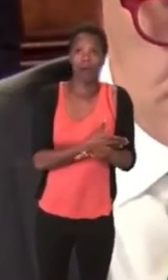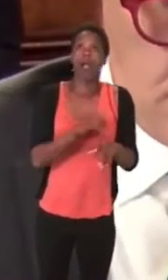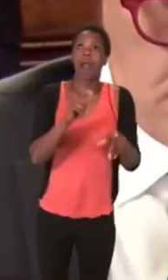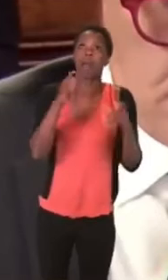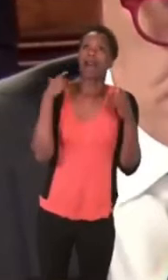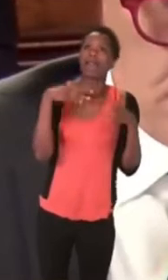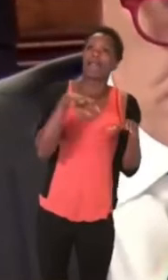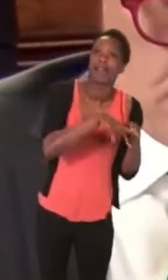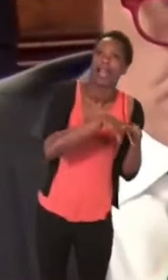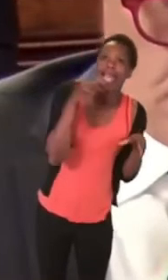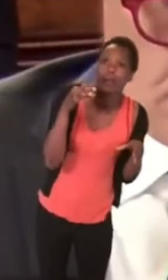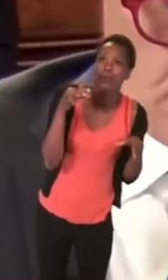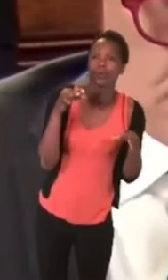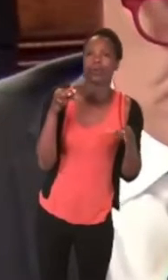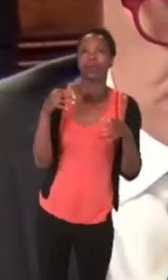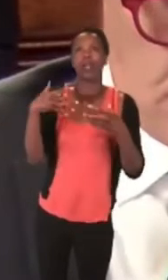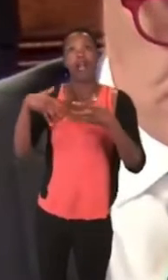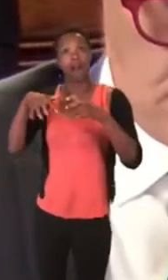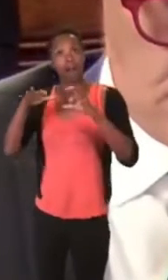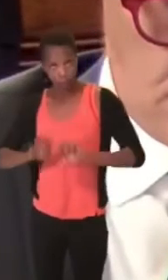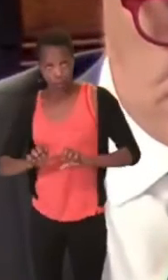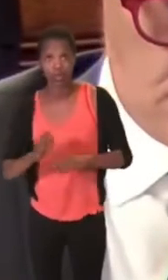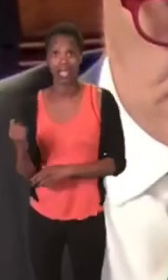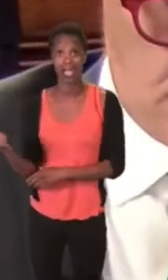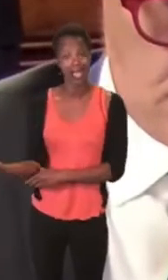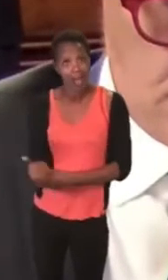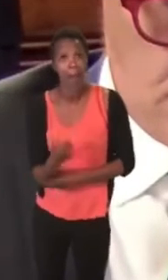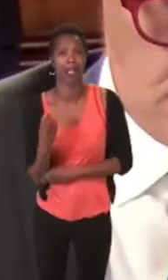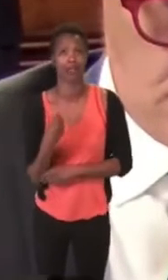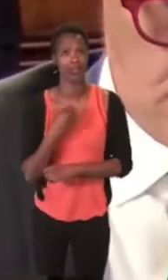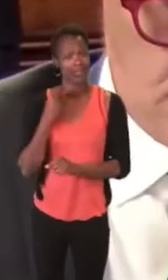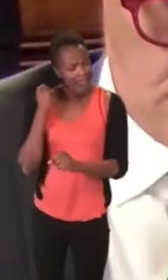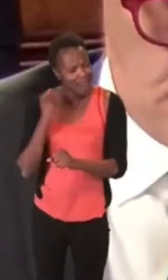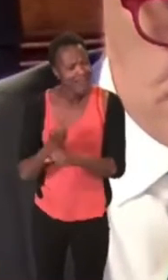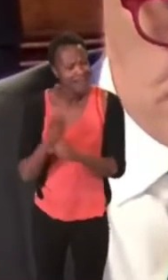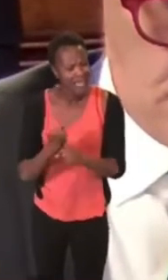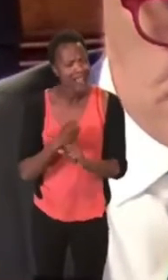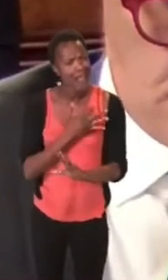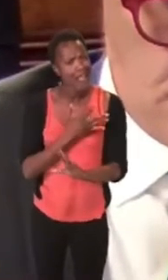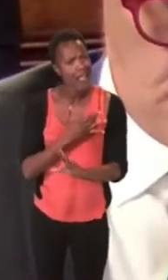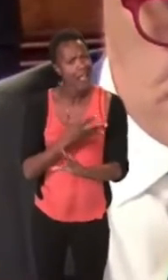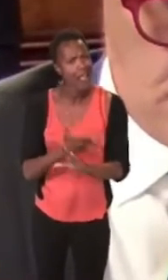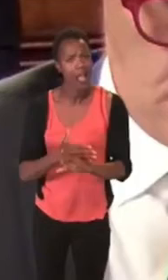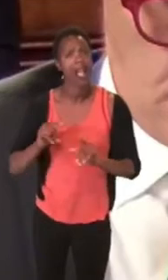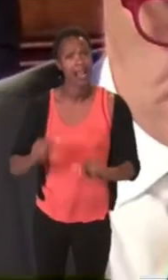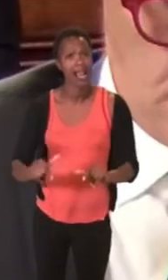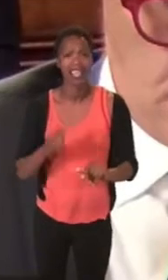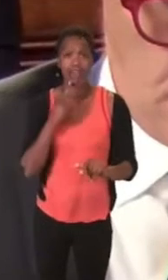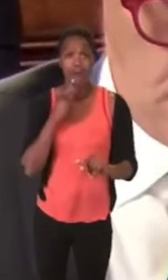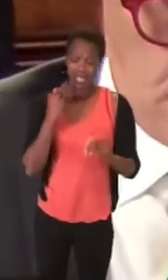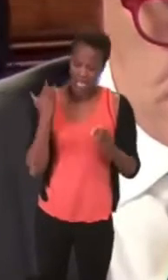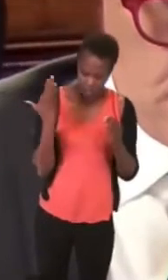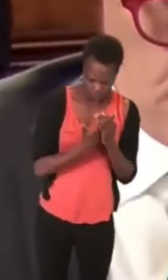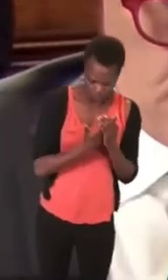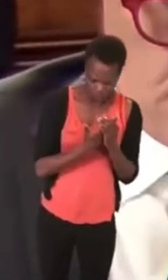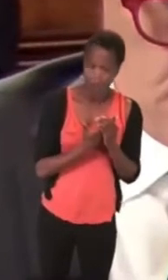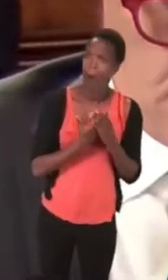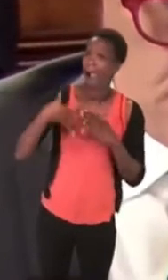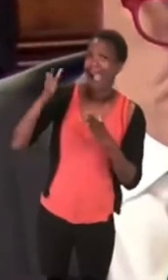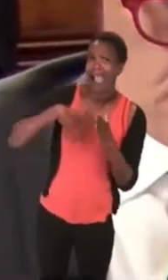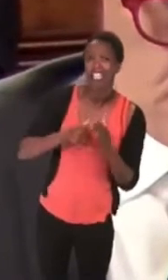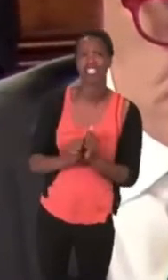mais aussi l'ensemble des partenaires qui avaient rédigé ensemble des documents, des contrats